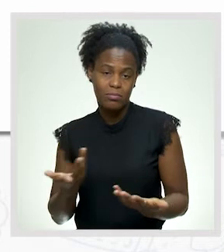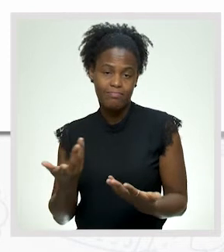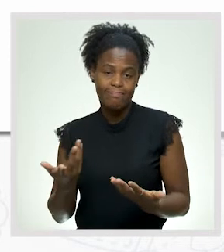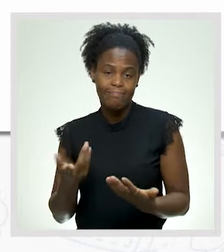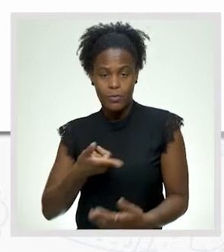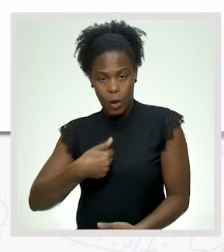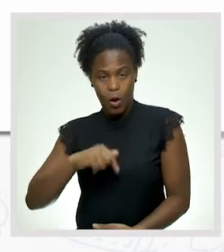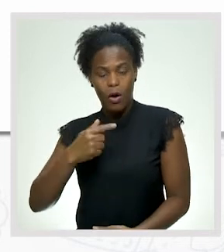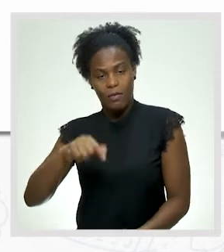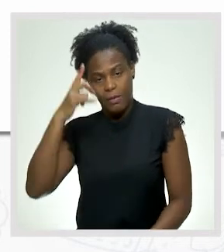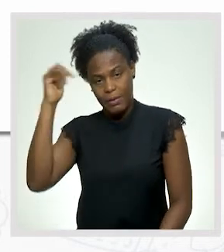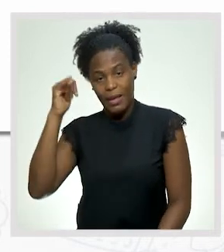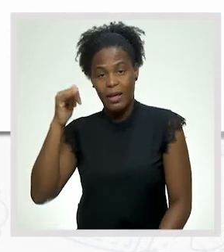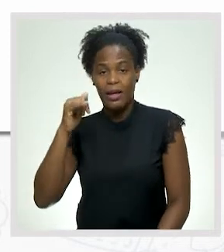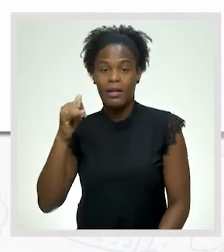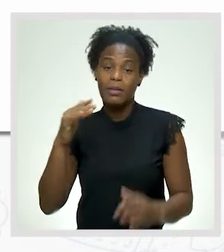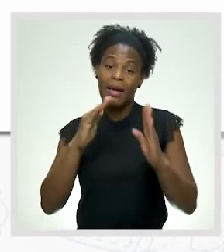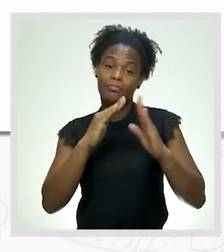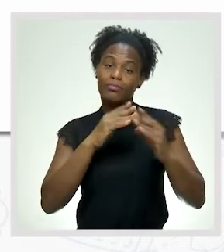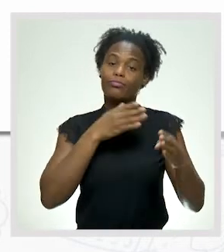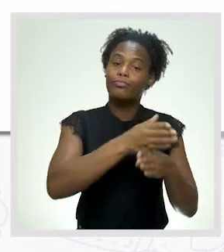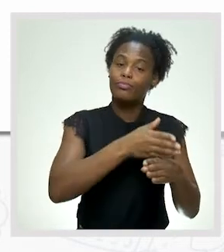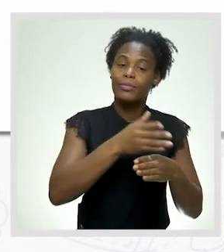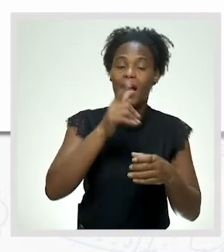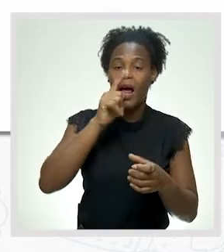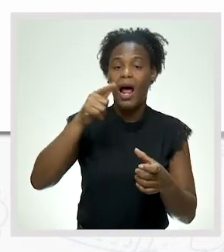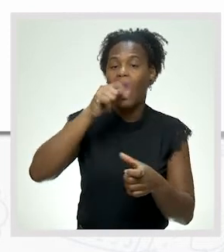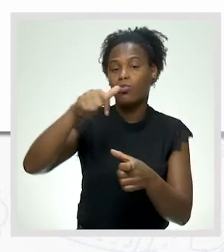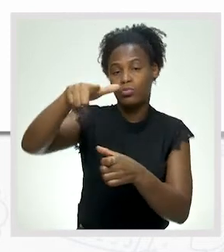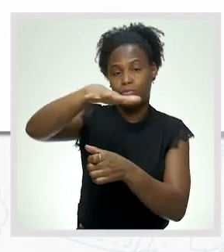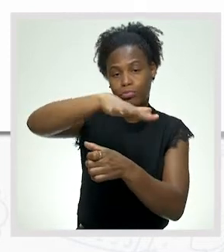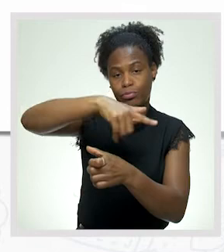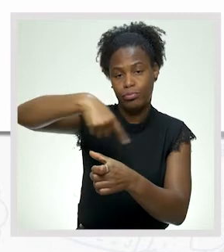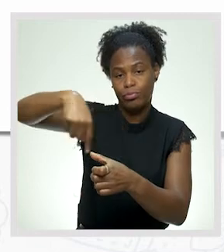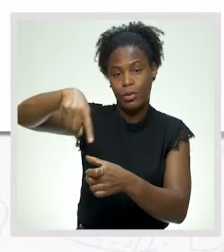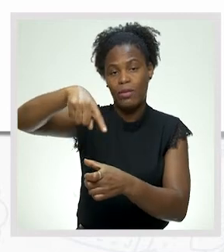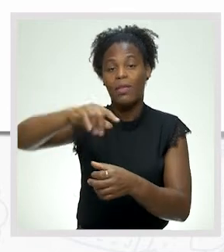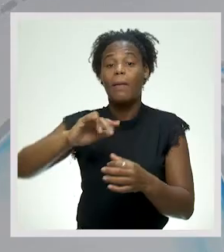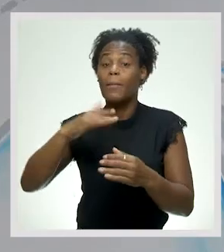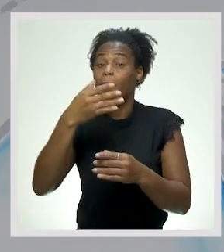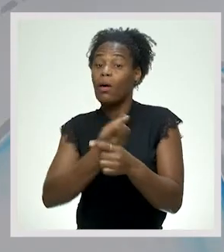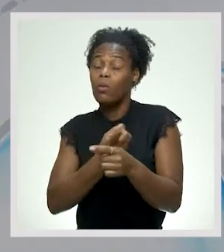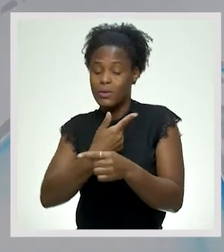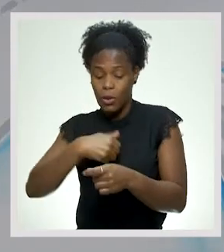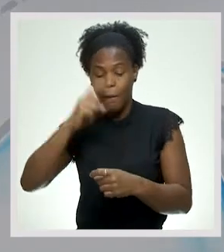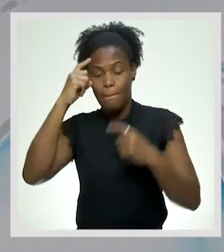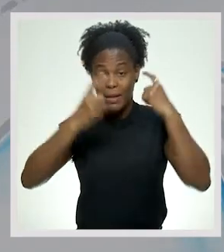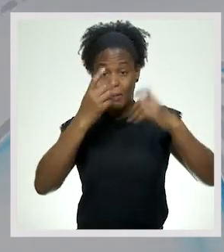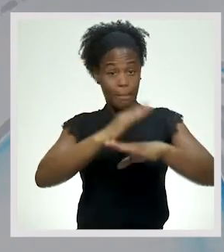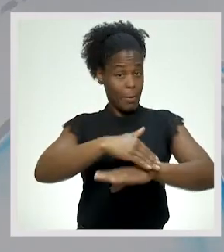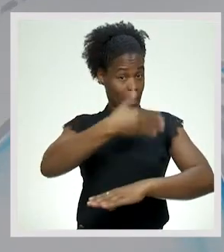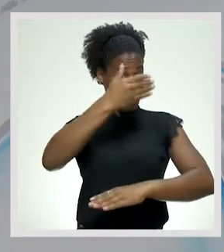Alors, on a eu l'idée des cabanes sur la lagune. La première chose qu'on a fait, on a pensé. C'est